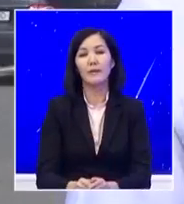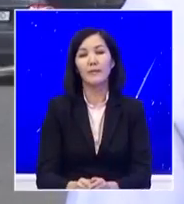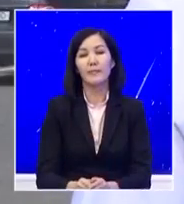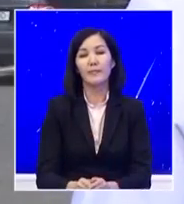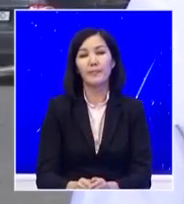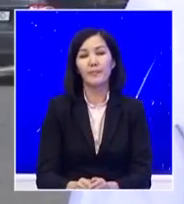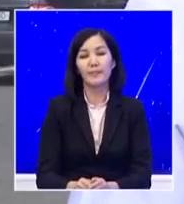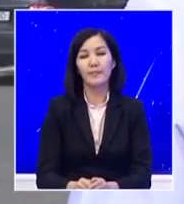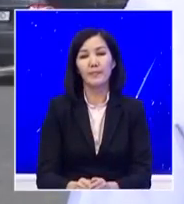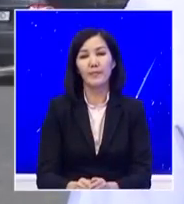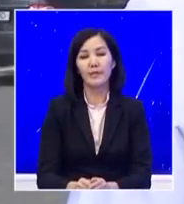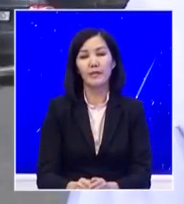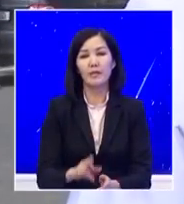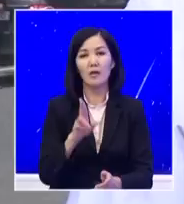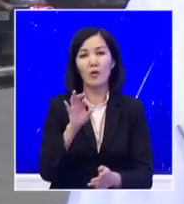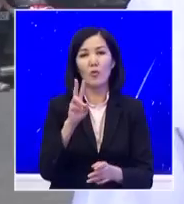жаңағы